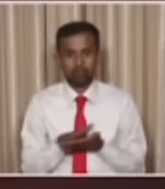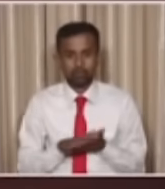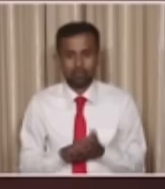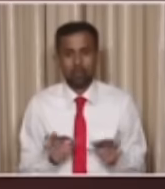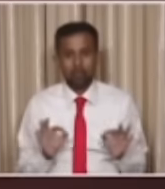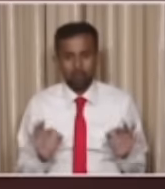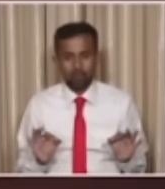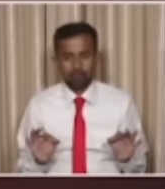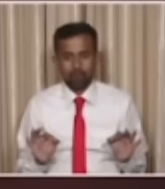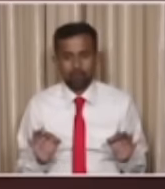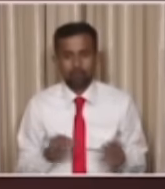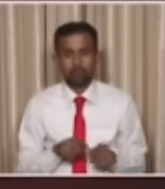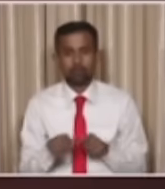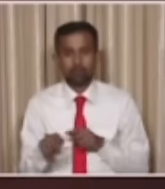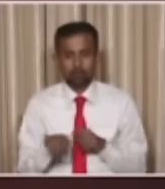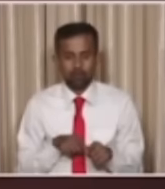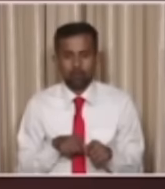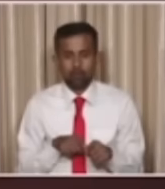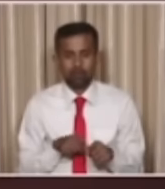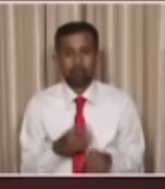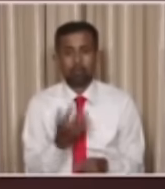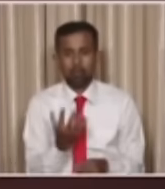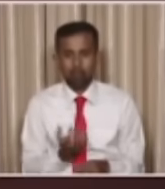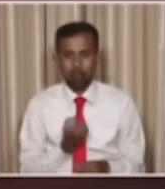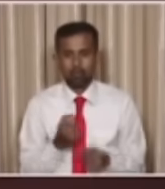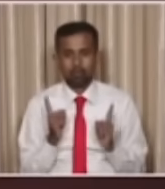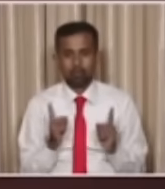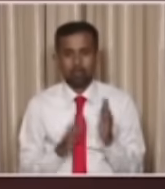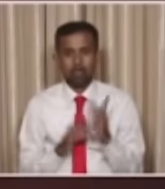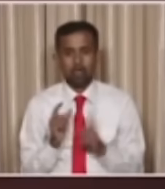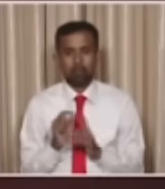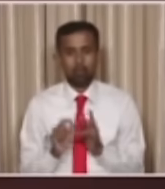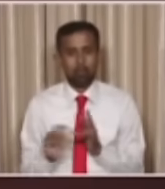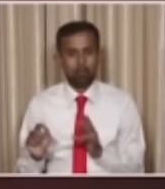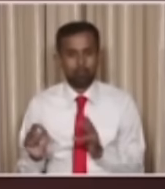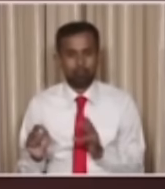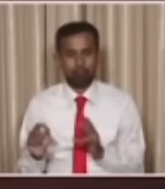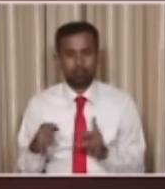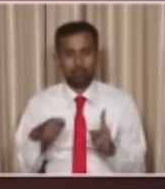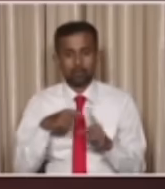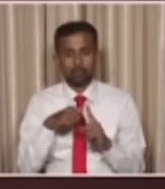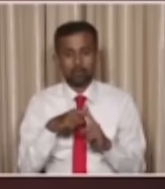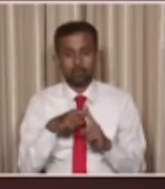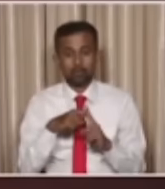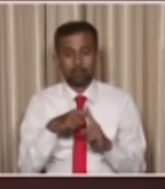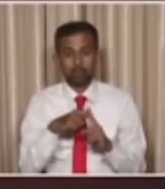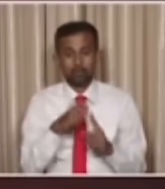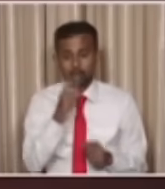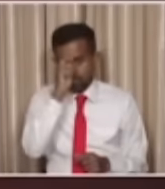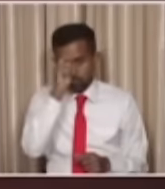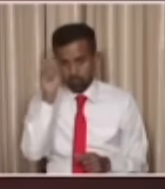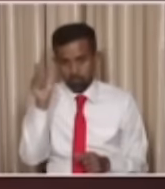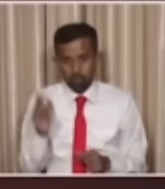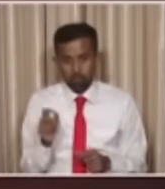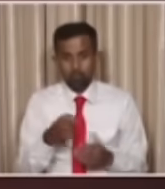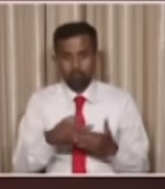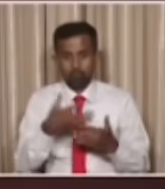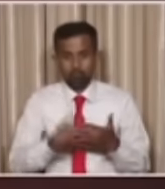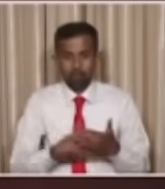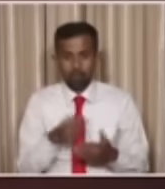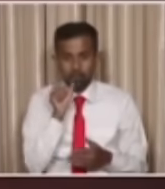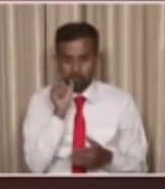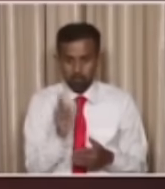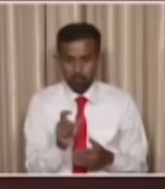කියලා. ඒ අනුව තමයි වෙන්න ඕන ක්‍රීඩා අමාත්‍යාංශය ගරු KT චිත්‍රසිරි මැතිතුමාගේ වාර්තාව පදනම්